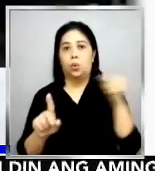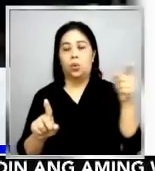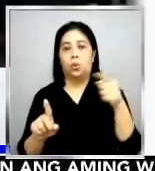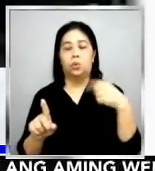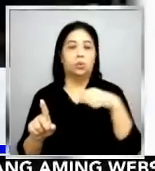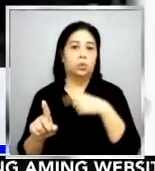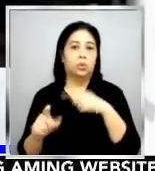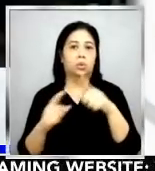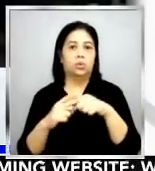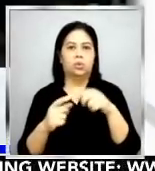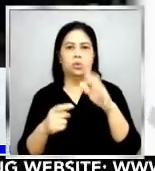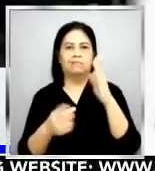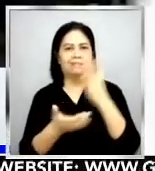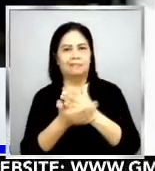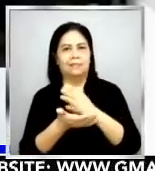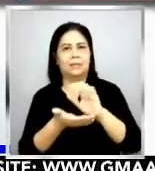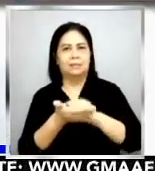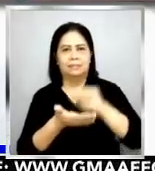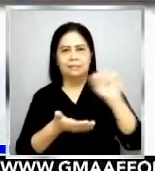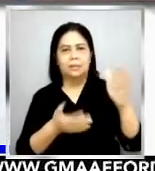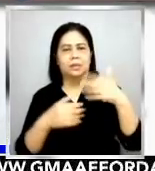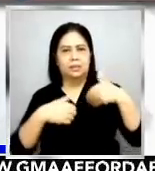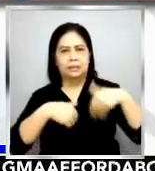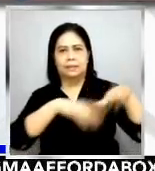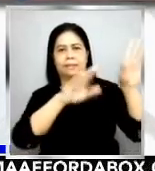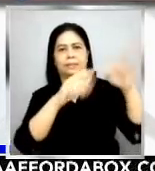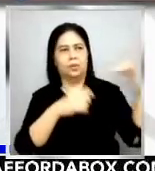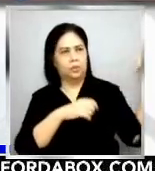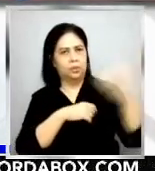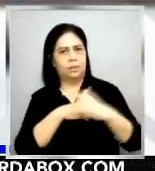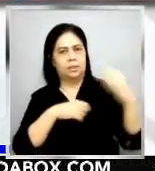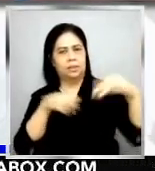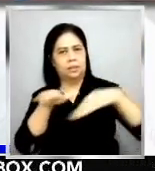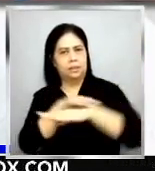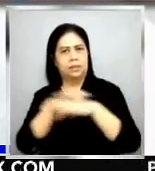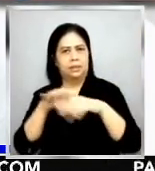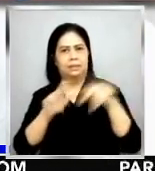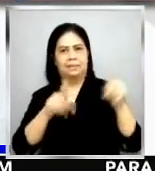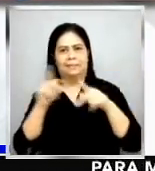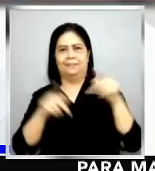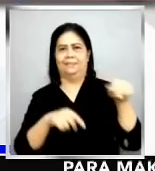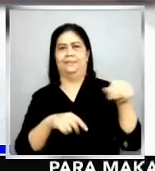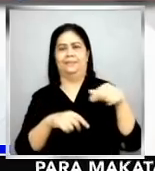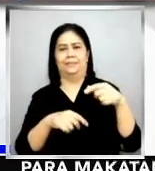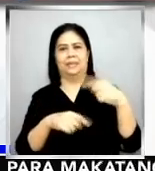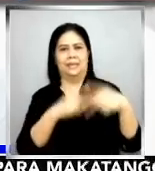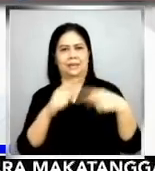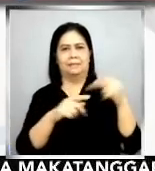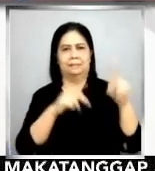ma-eradicate at mapigilan po ang pagpasok nitong mga ganito pong uri ng foreign